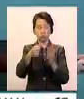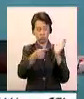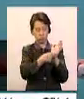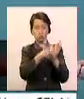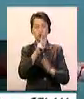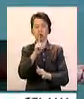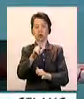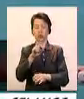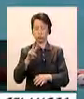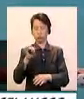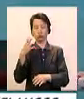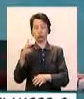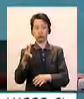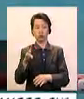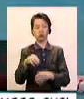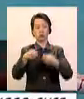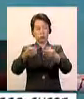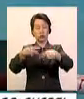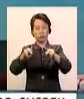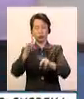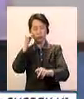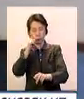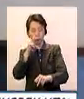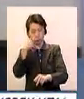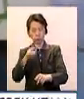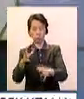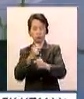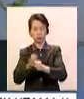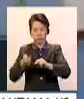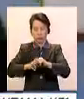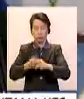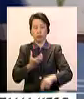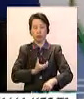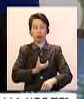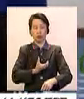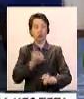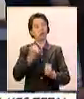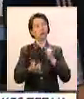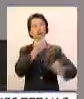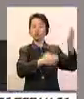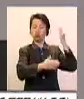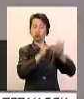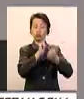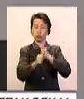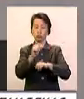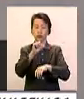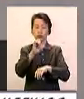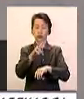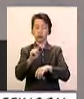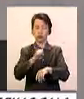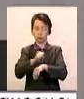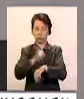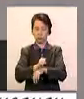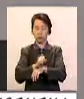di Kuala Lumpur 2017 memberikan peluang kepada skuad negara untuk menambah pingat. Kali terakhir kategori itu dipertandingkan di Sukan SEA Singapura